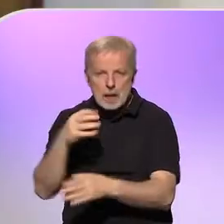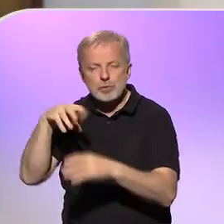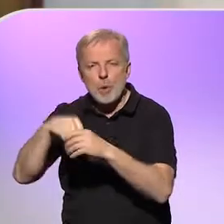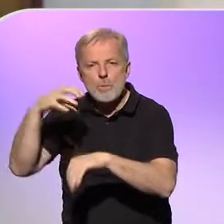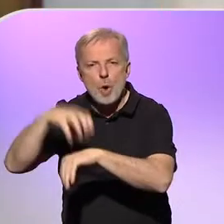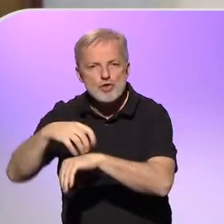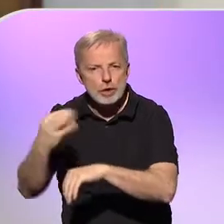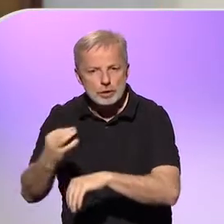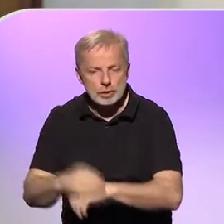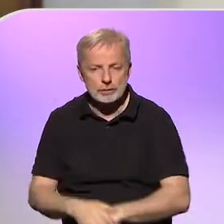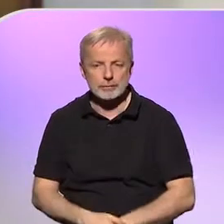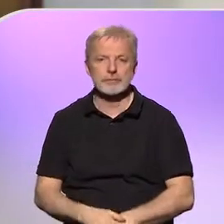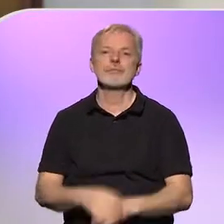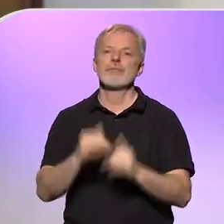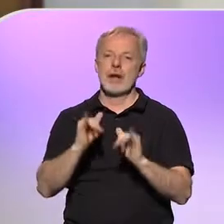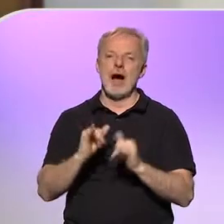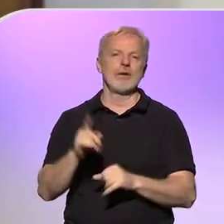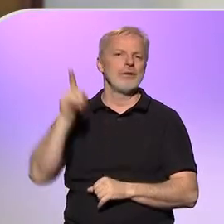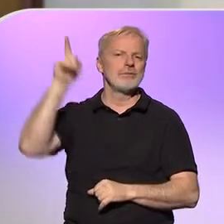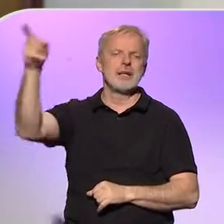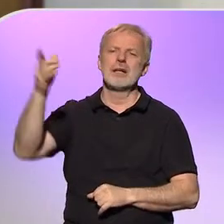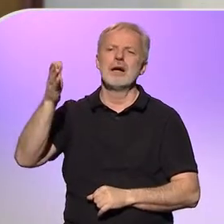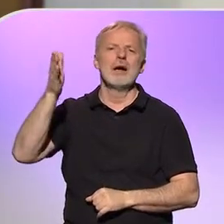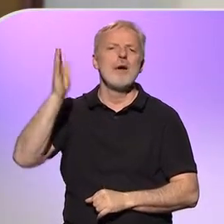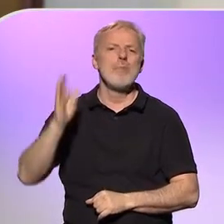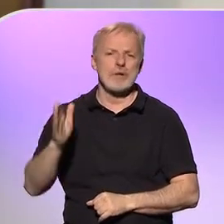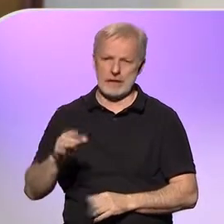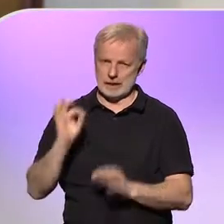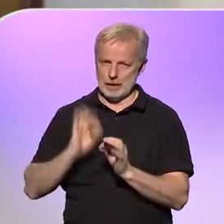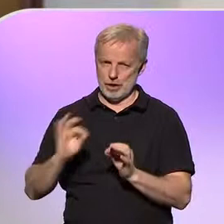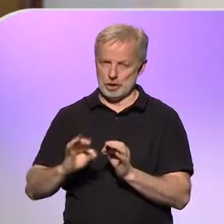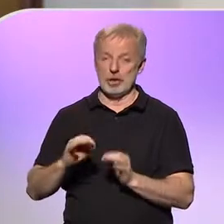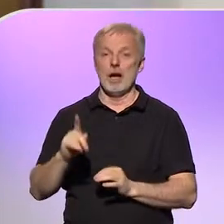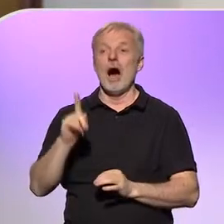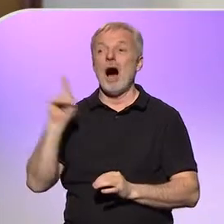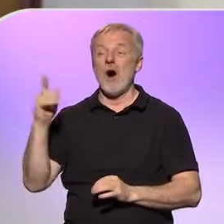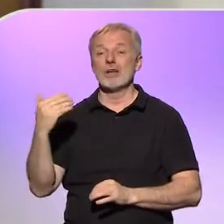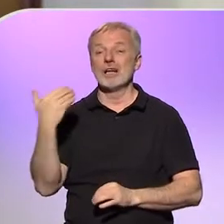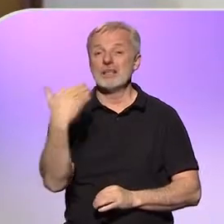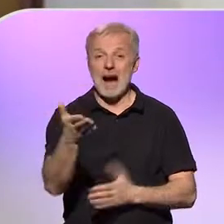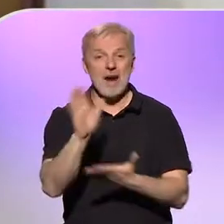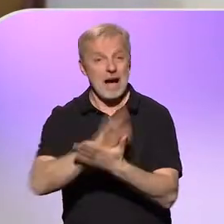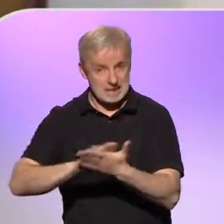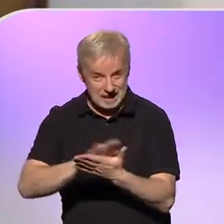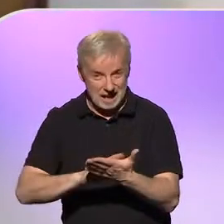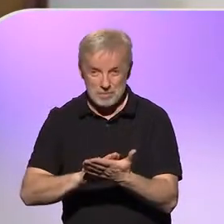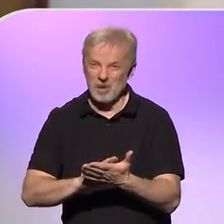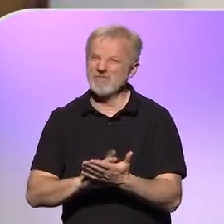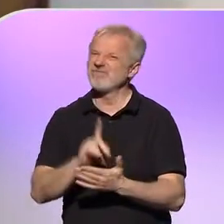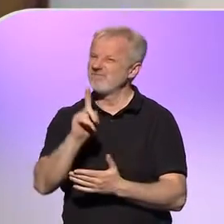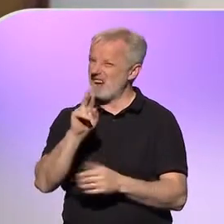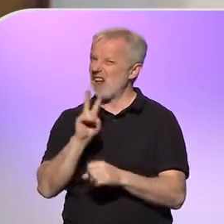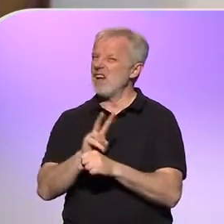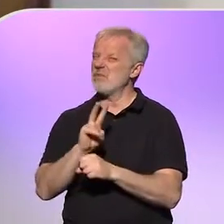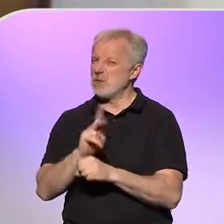No, každý podnikatelský subjekt řeší cenu, takže když vám tam dá něco zadarmo, může to být v pořádku, ale důležité si to opět